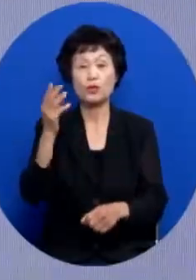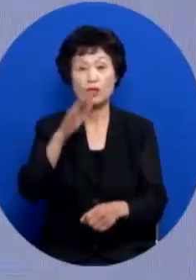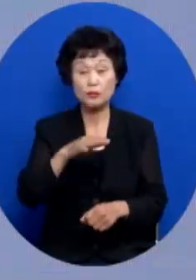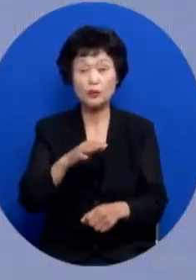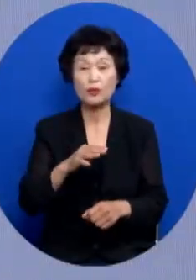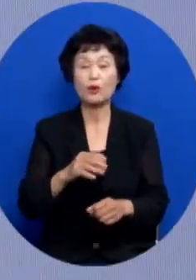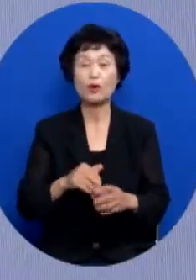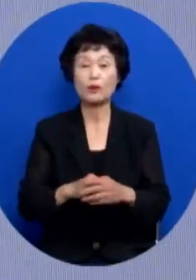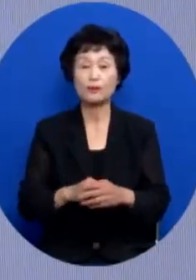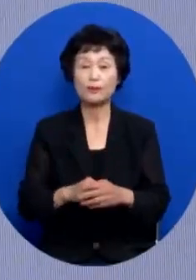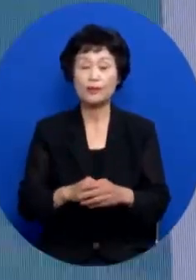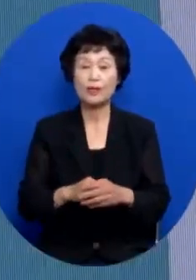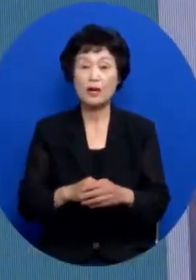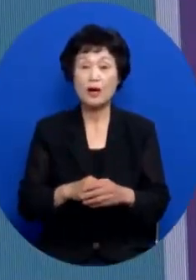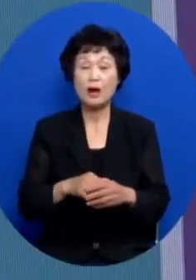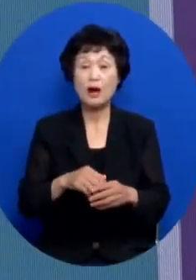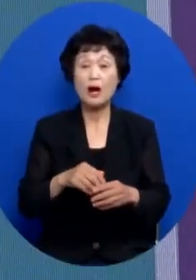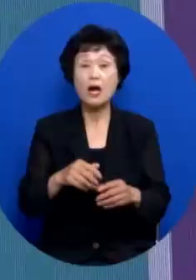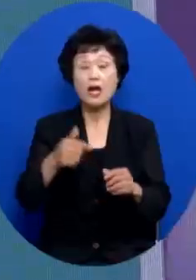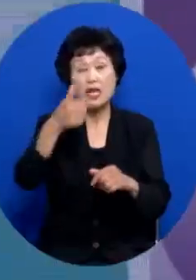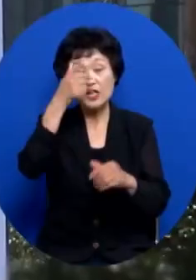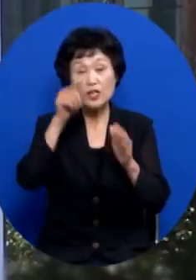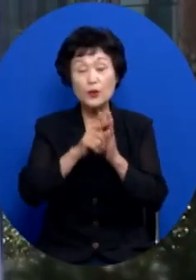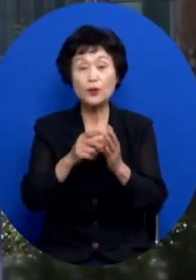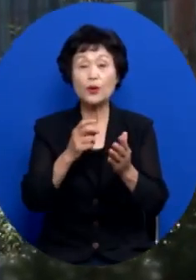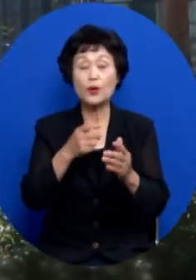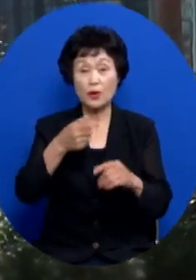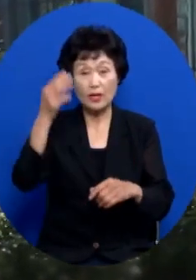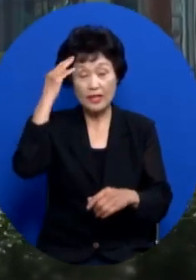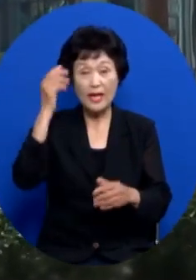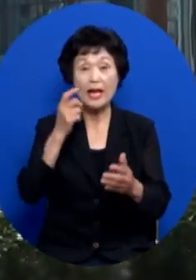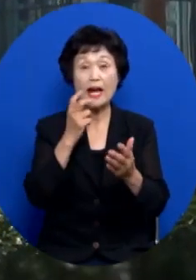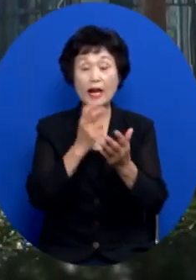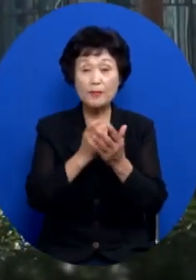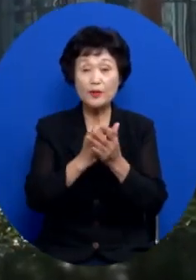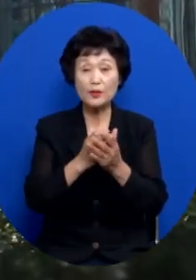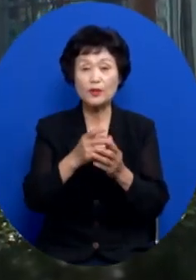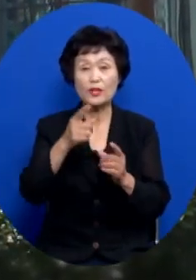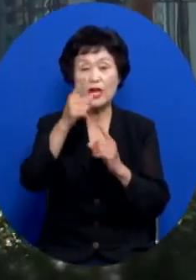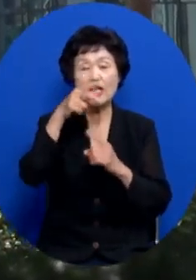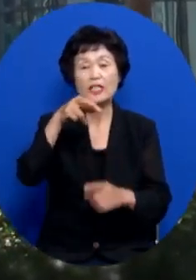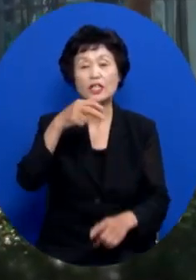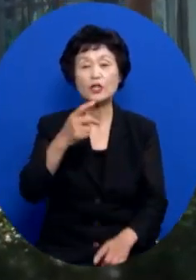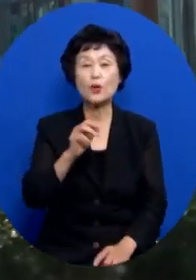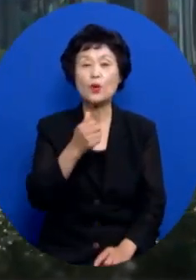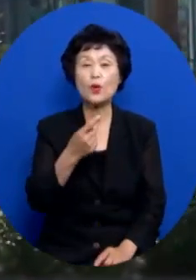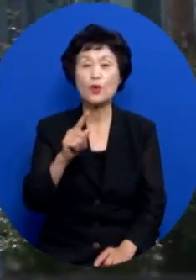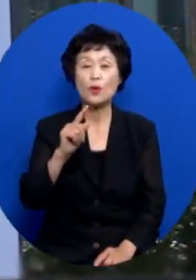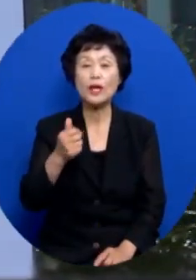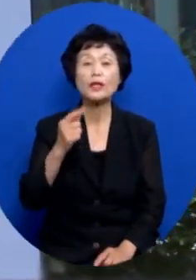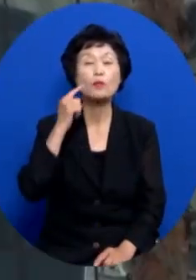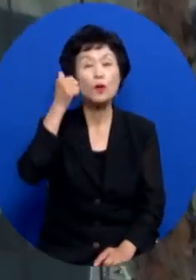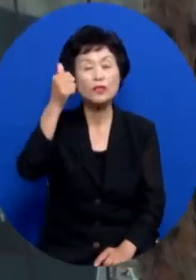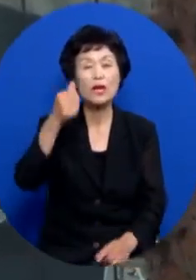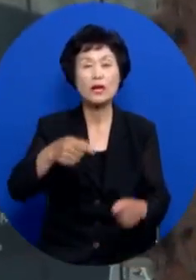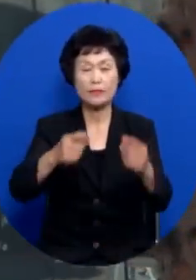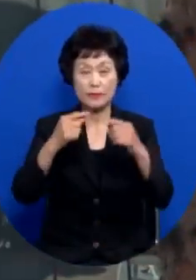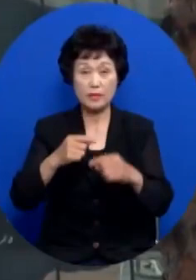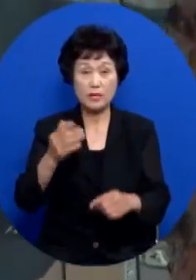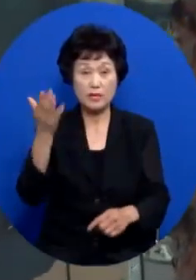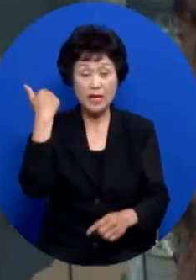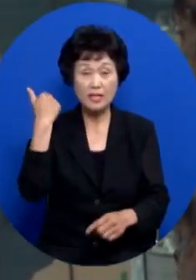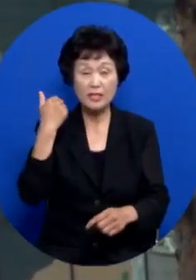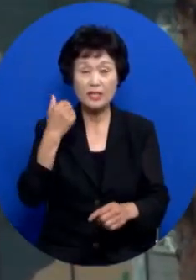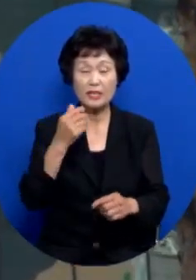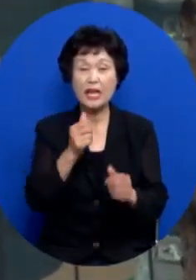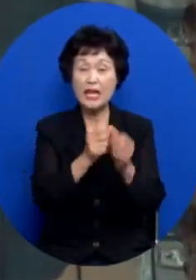순서를 진행했는데요. 무대에는 기독교 대한감리회 소속 이동환 목사가 올라 발언했습니다. 이 목사는 2019년 인천 퀴어